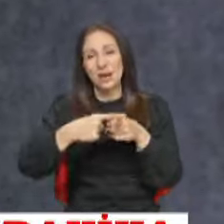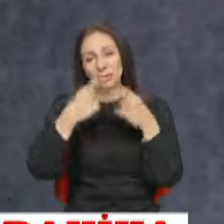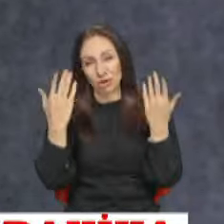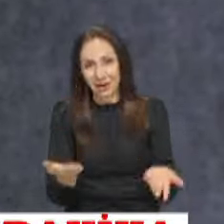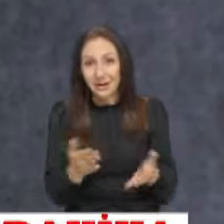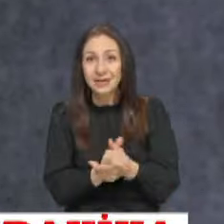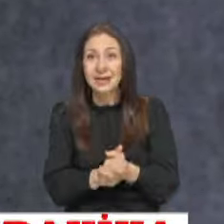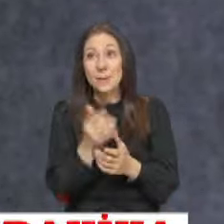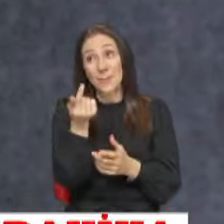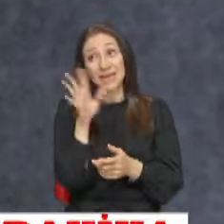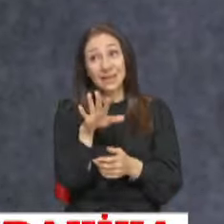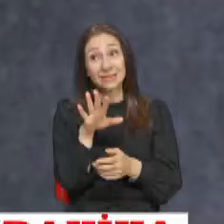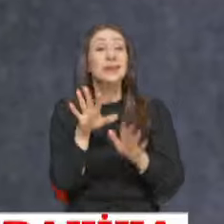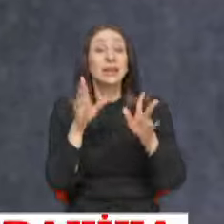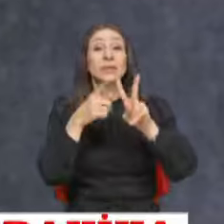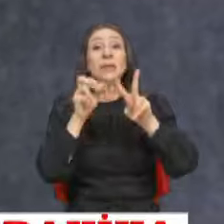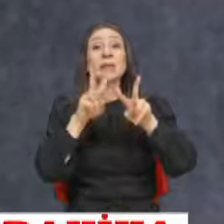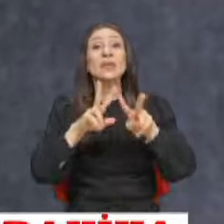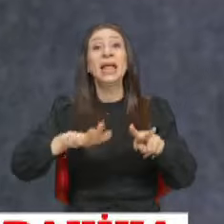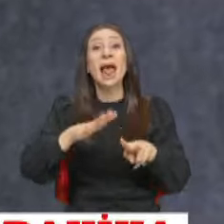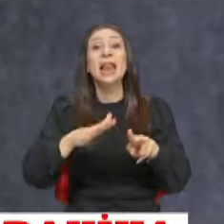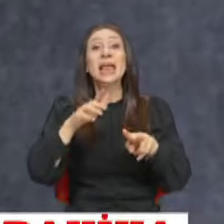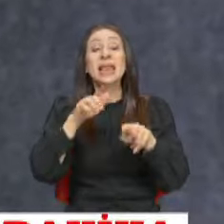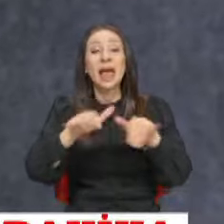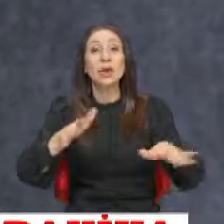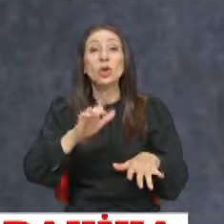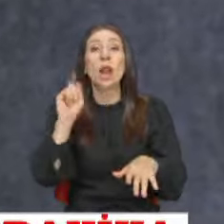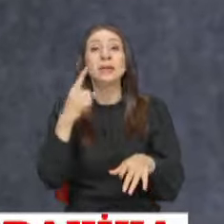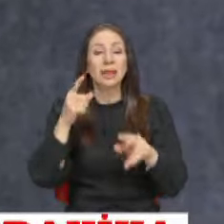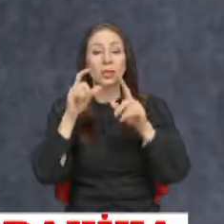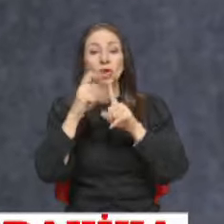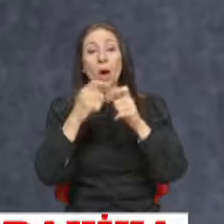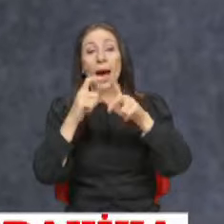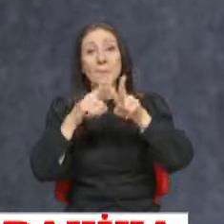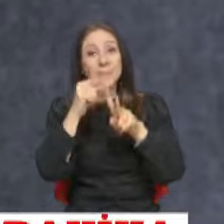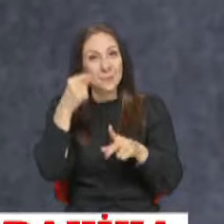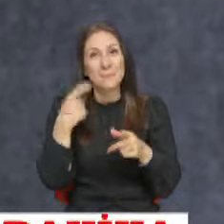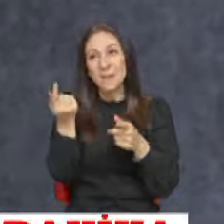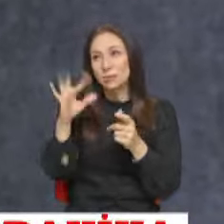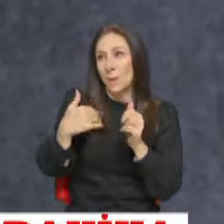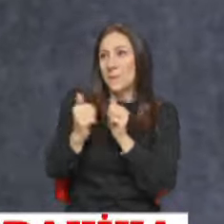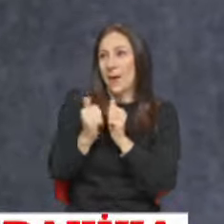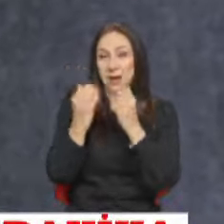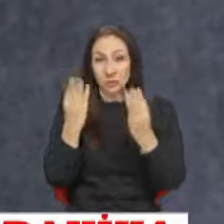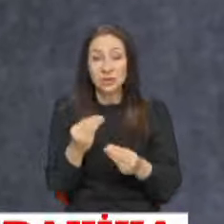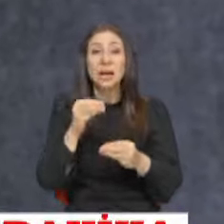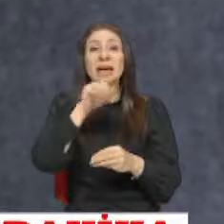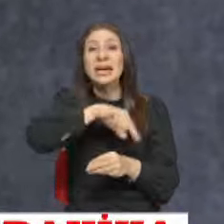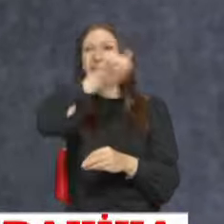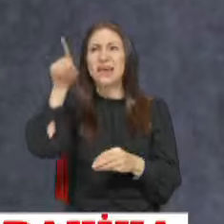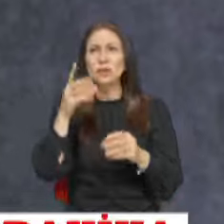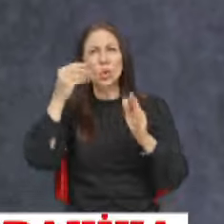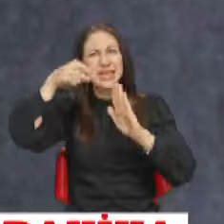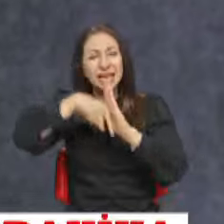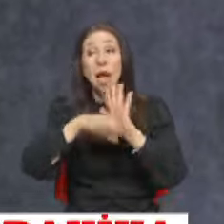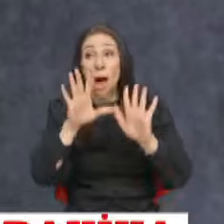paylaşacaklar birazdan ve Na haber Genel Yayın Yönetmeni Doğan Şentürk de bizlerle olacak birazdan grafikler imiz son derece